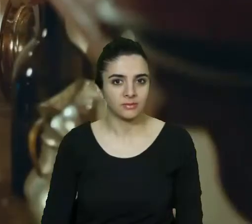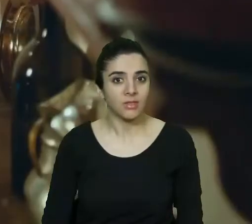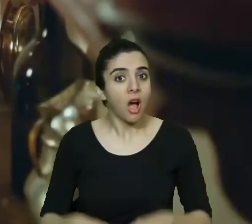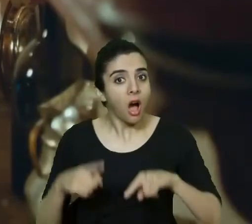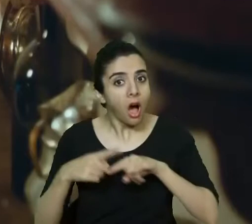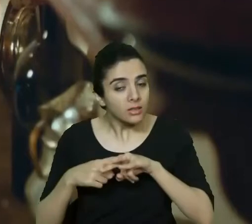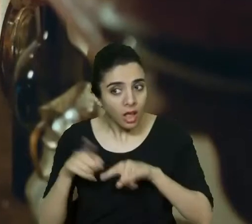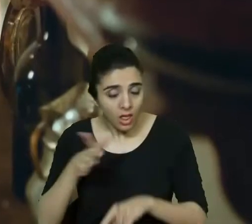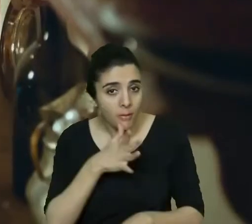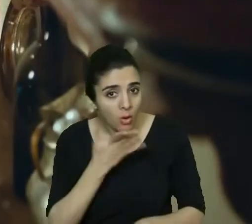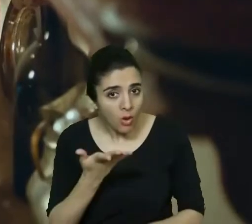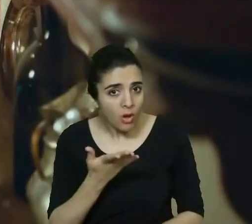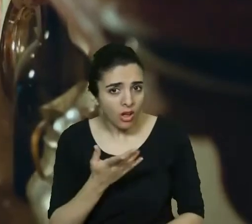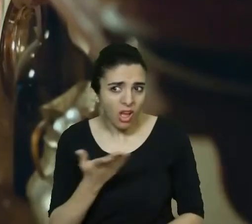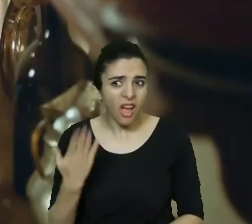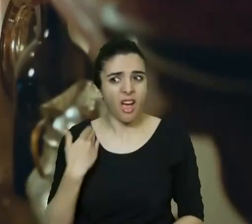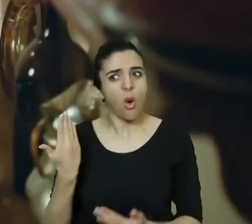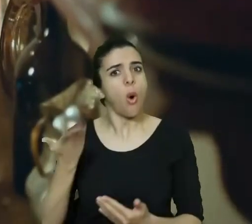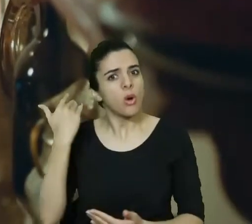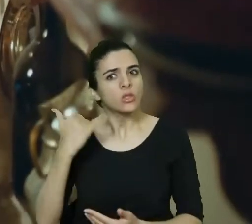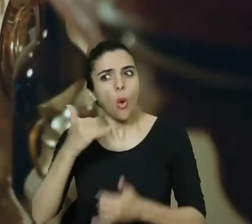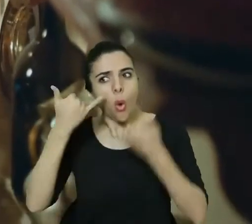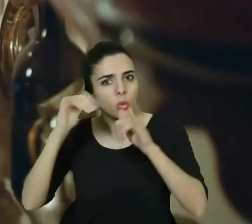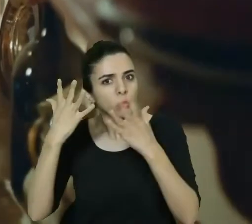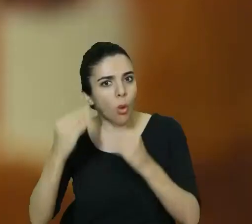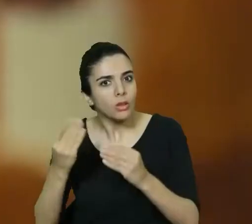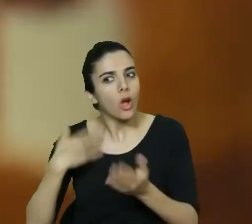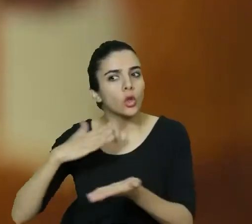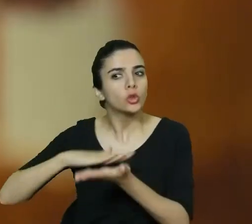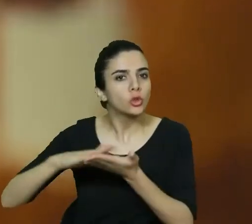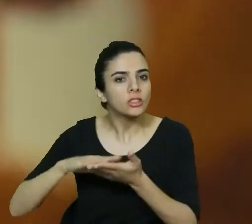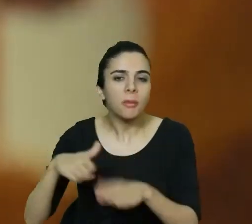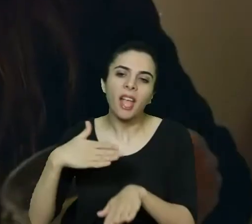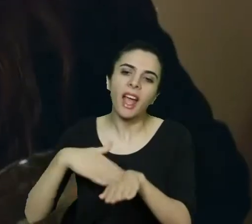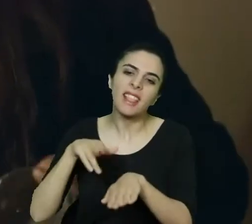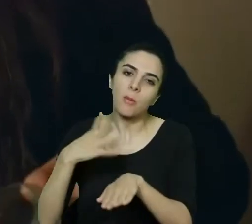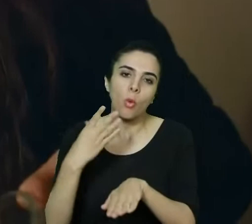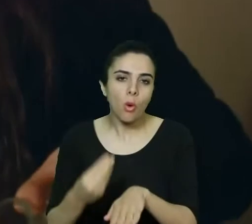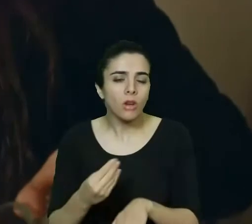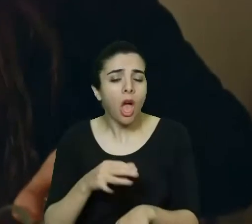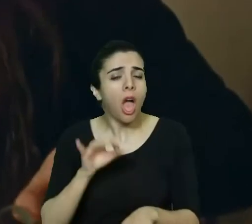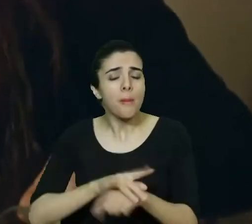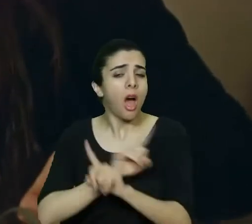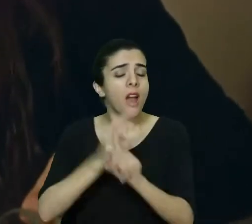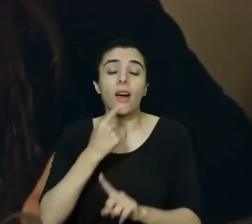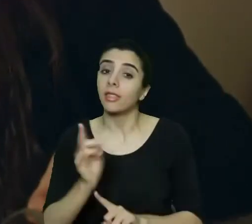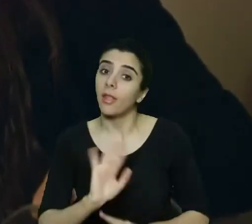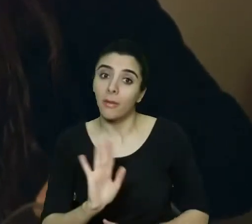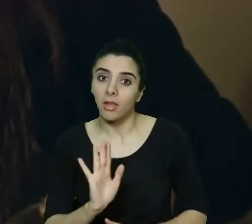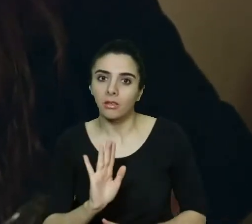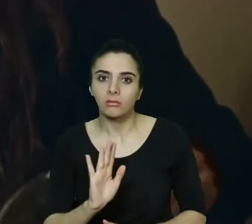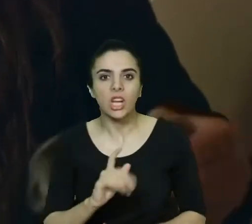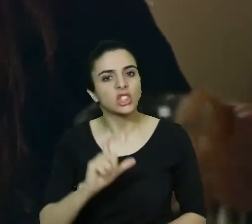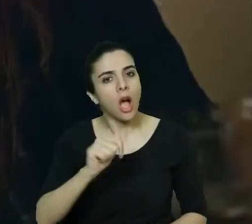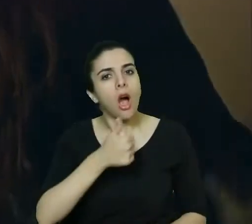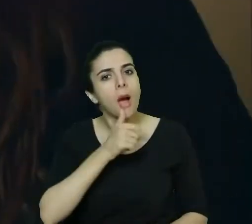Hasan Ali'yi biliyorsun. O da öküzdü. Sonradan süt dökmüş kediye döndü. Hemen kestirip atma.